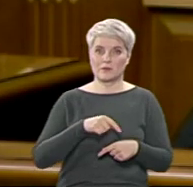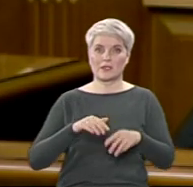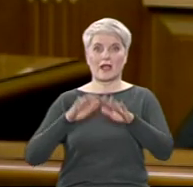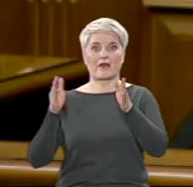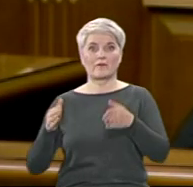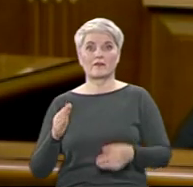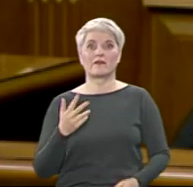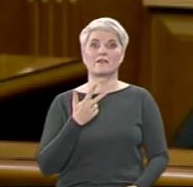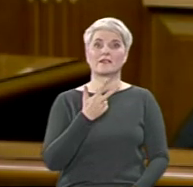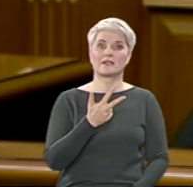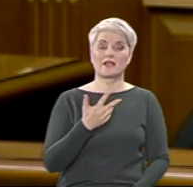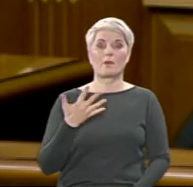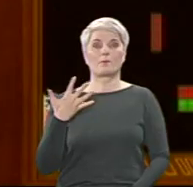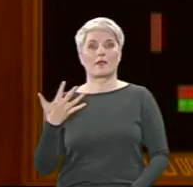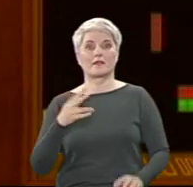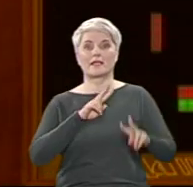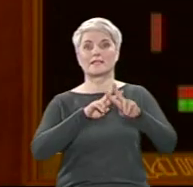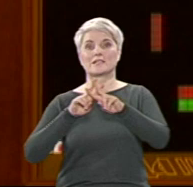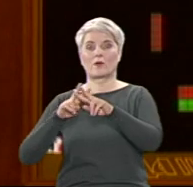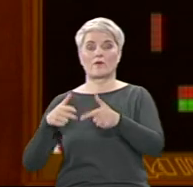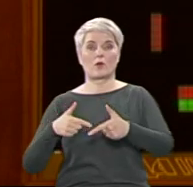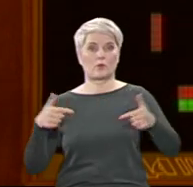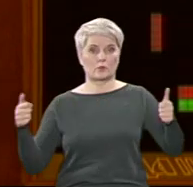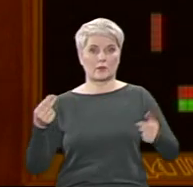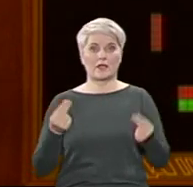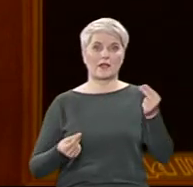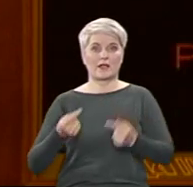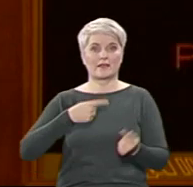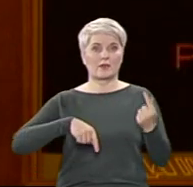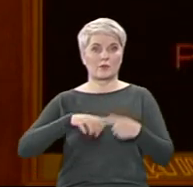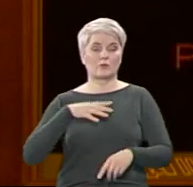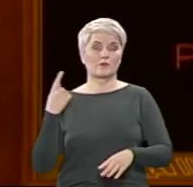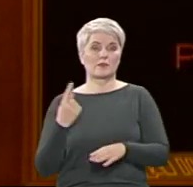5-зіркових готелях. Гральний бізнес в Україні був під забороною з 2009-го.